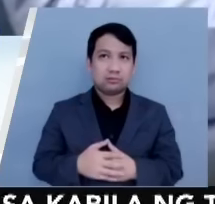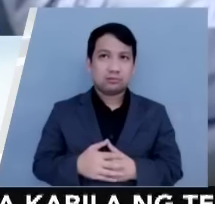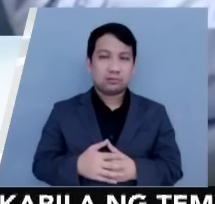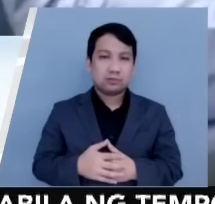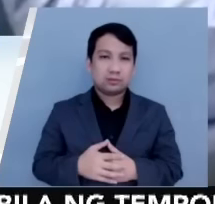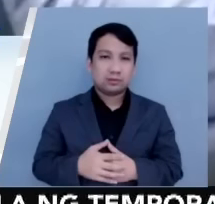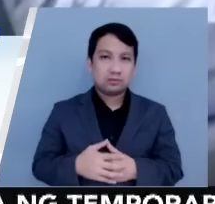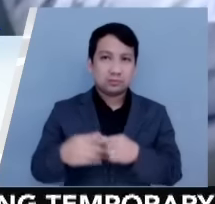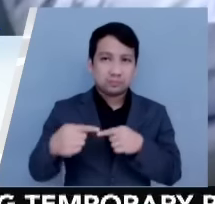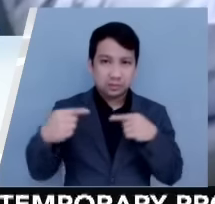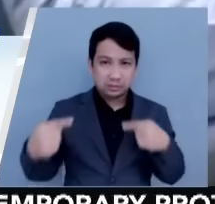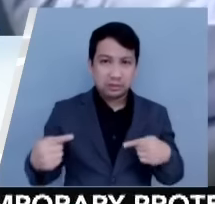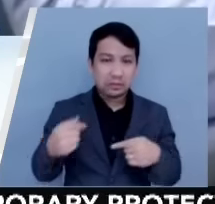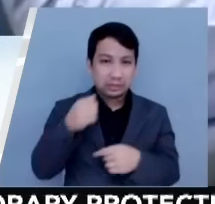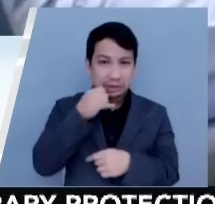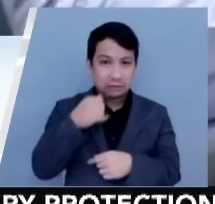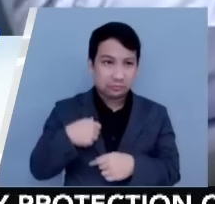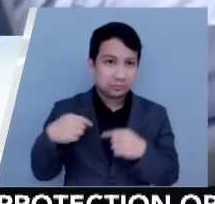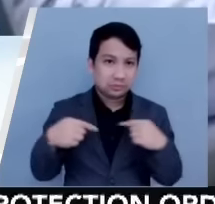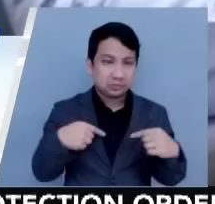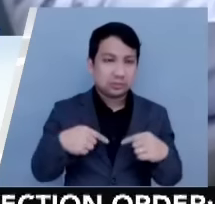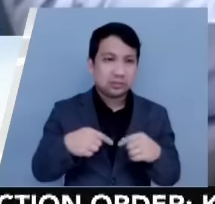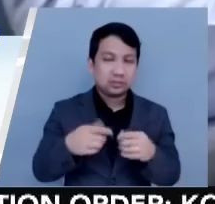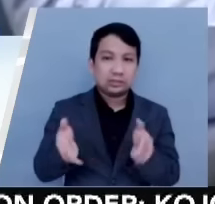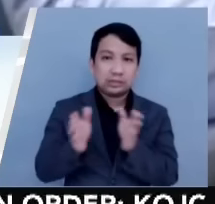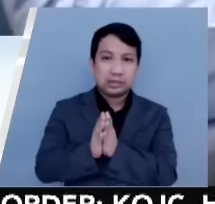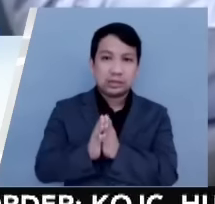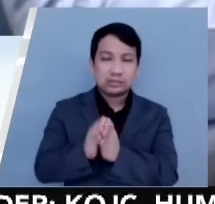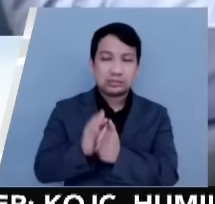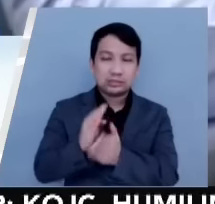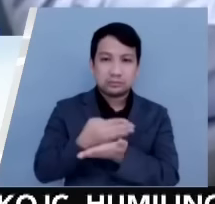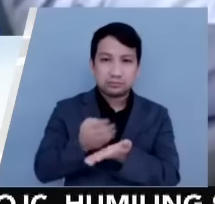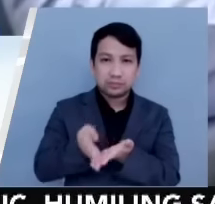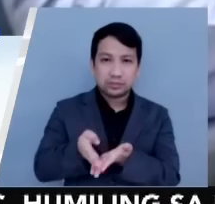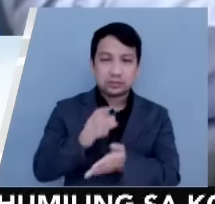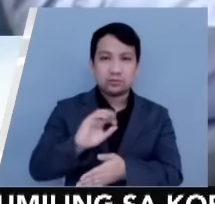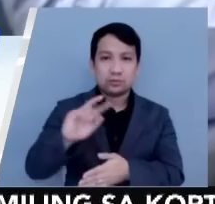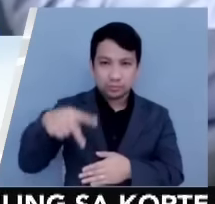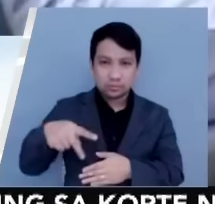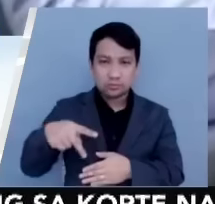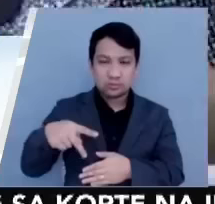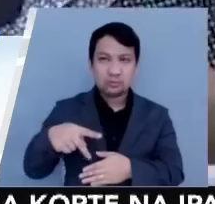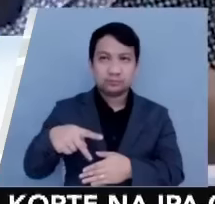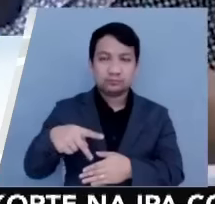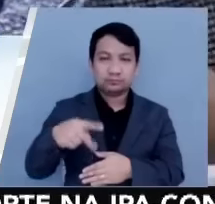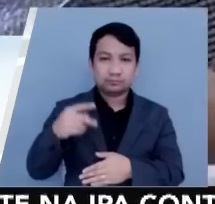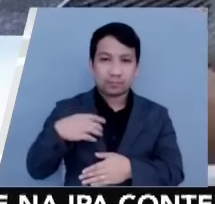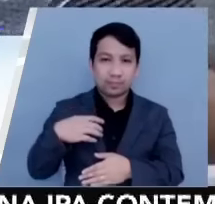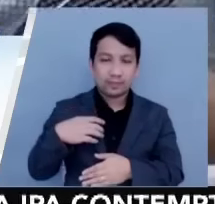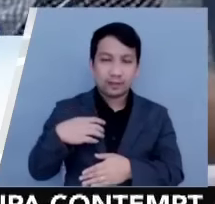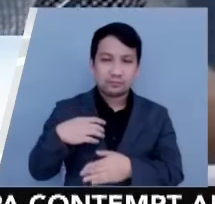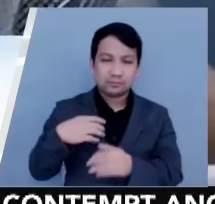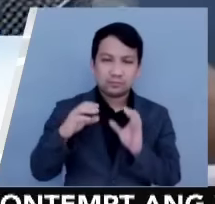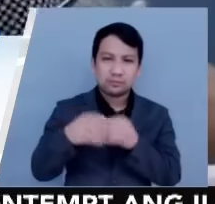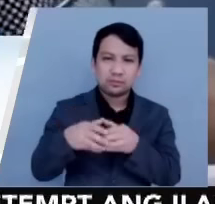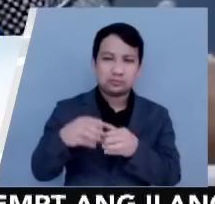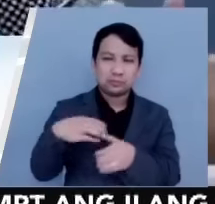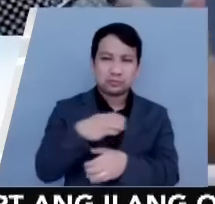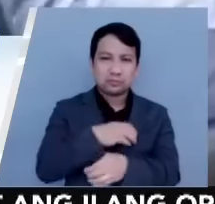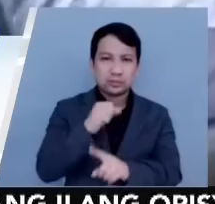pagdinig kahapon sa hinihinging budget ng Office of the Vice President para sa 2025, nagpa siya ang House Appropriations Committee na ituloy sa September 10